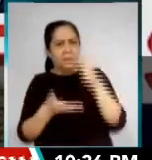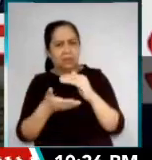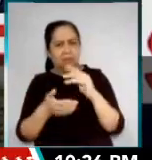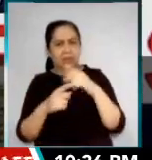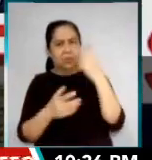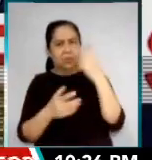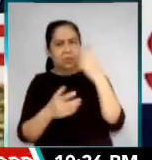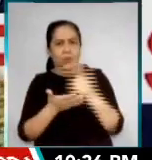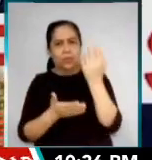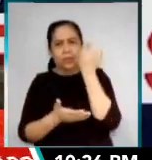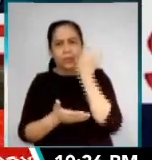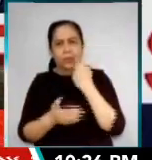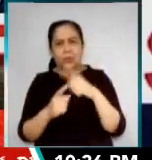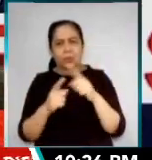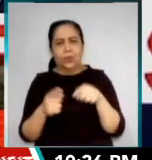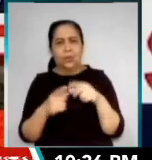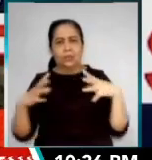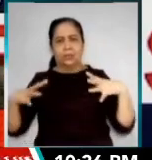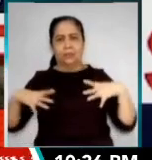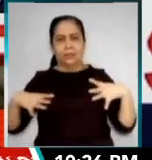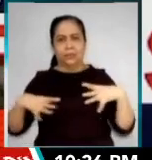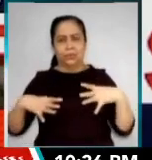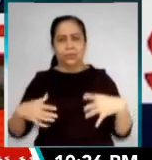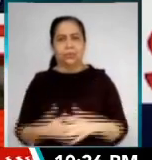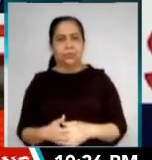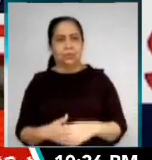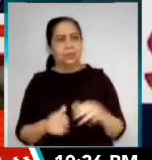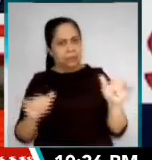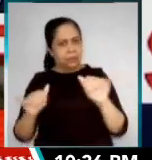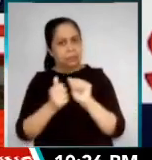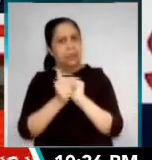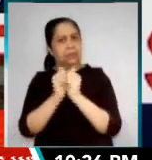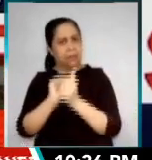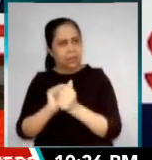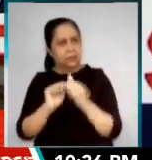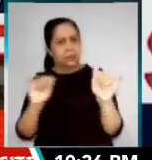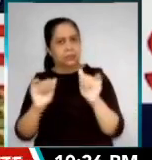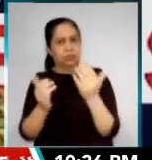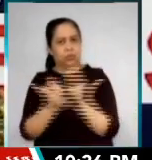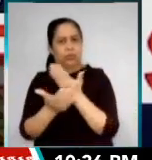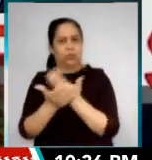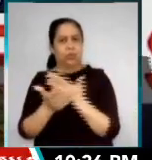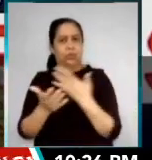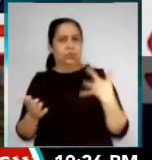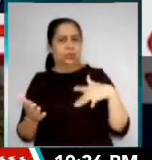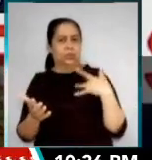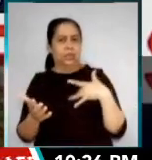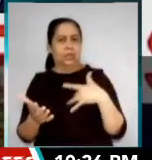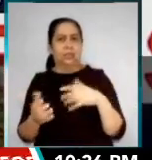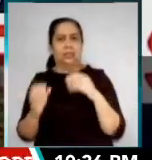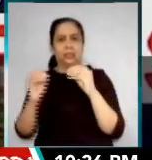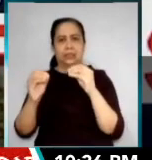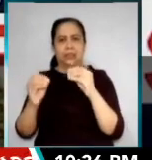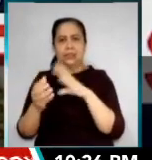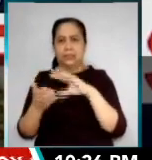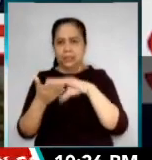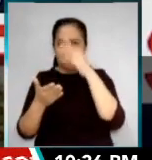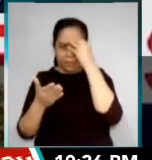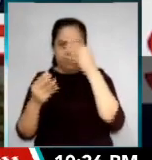Pare-parehong nag-adjust, nag-adapt dito sa new mode of learning and teaching method. Mm-hmm. Kaya